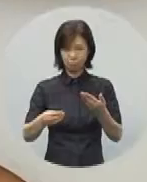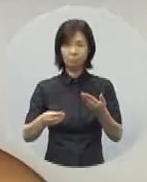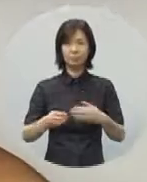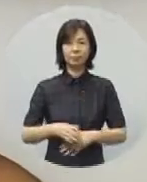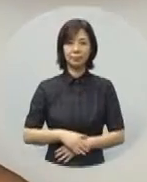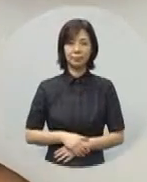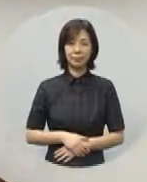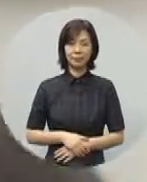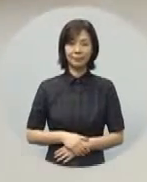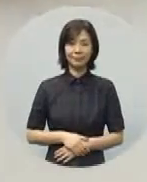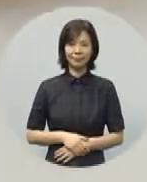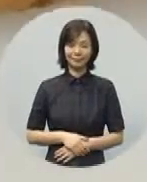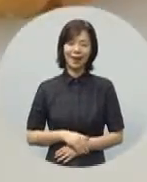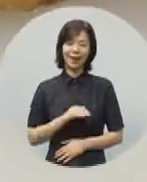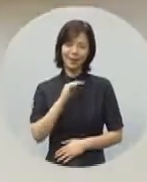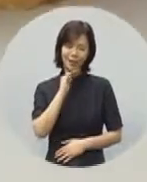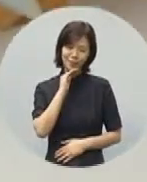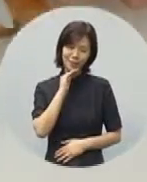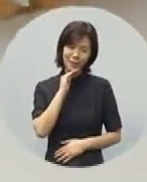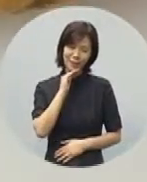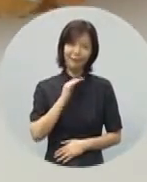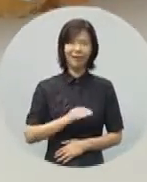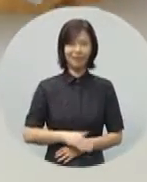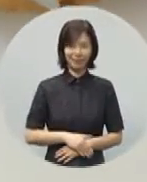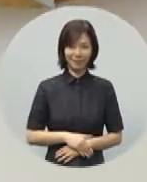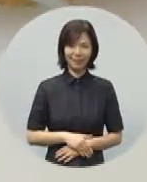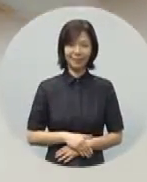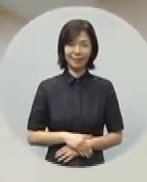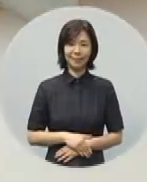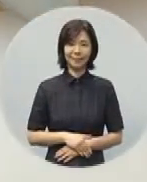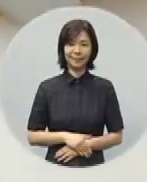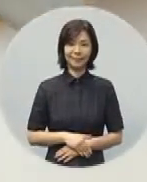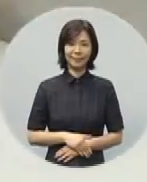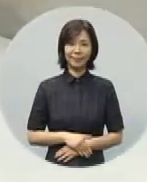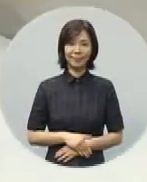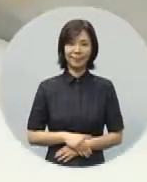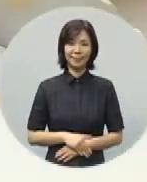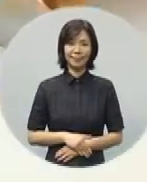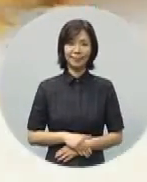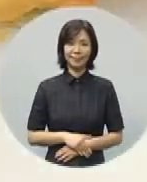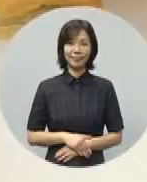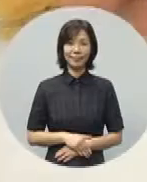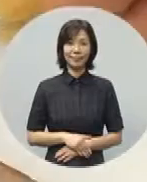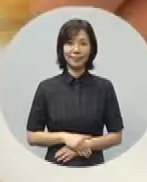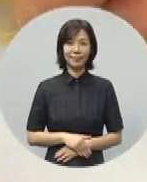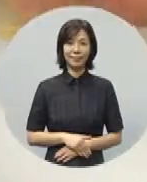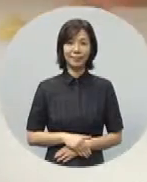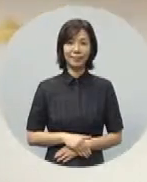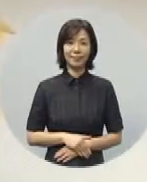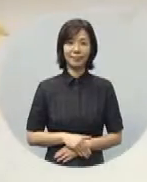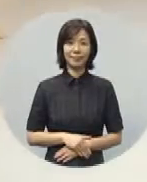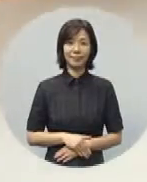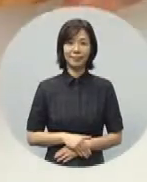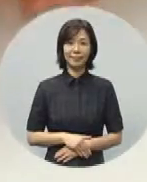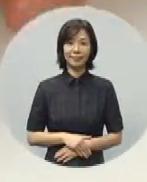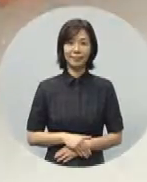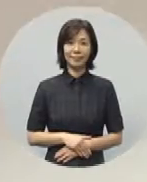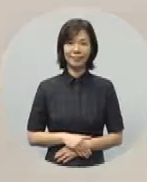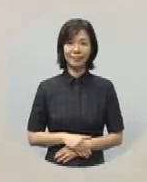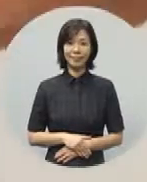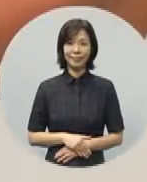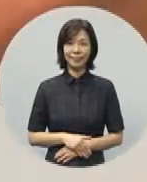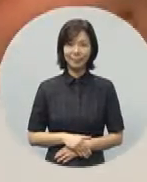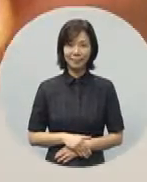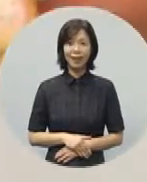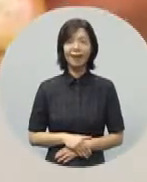中が楽しみですね。 そうですね、ちょっと切ってみます。よし、はい、切れました。 あ、